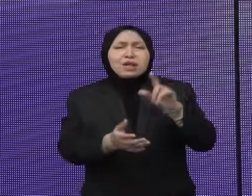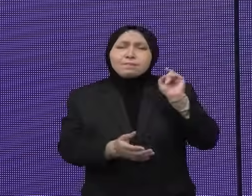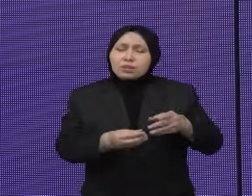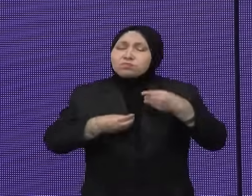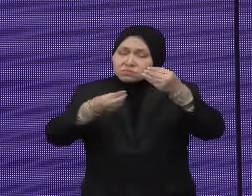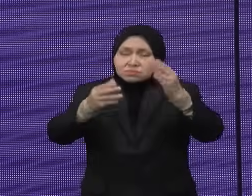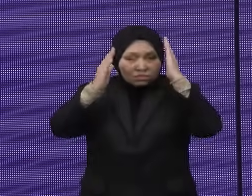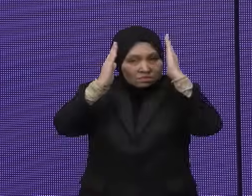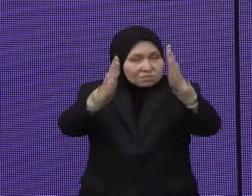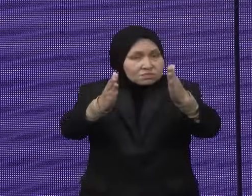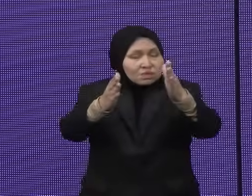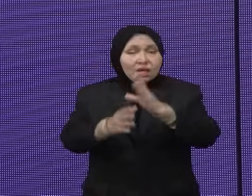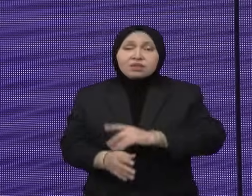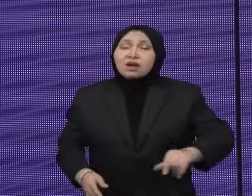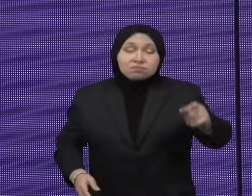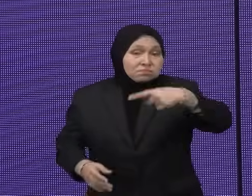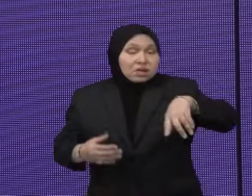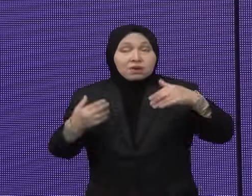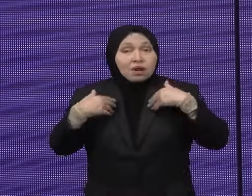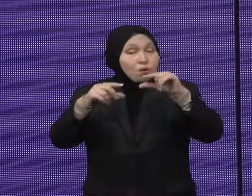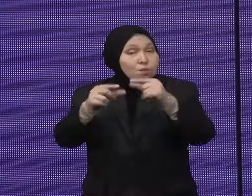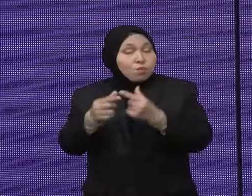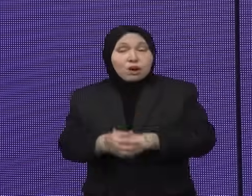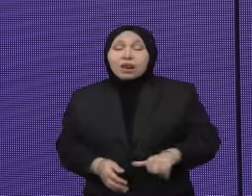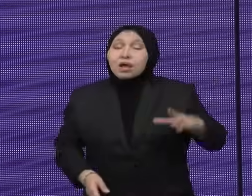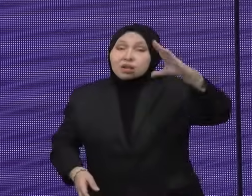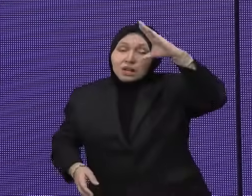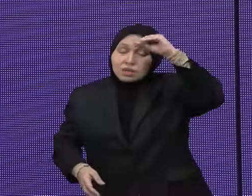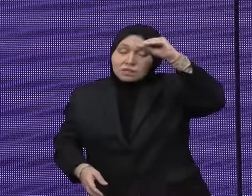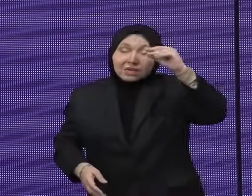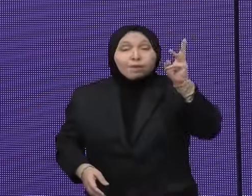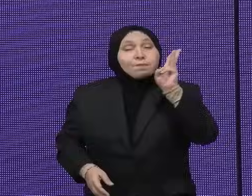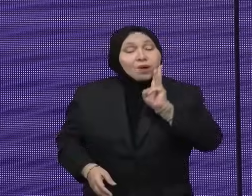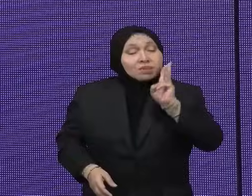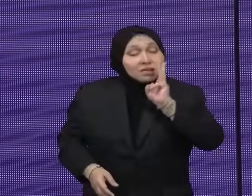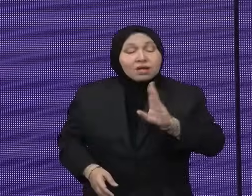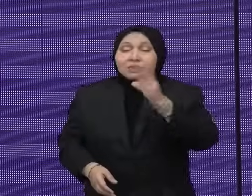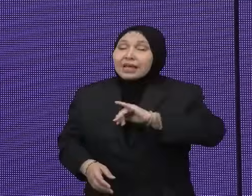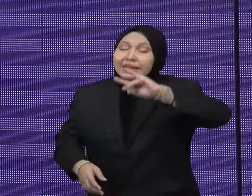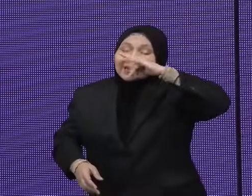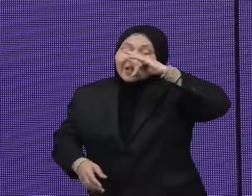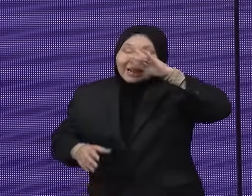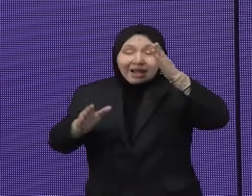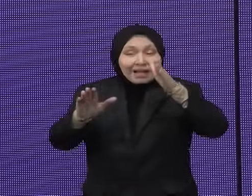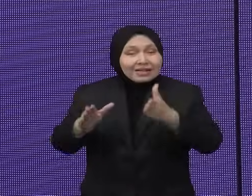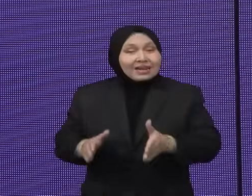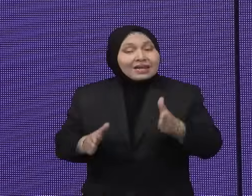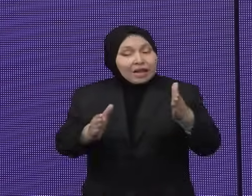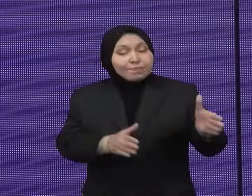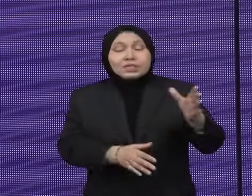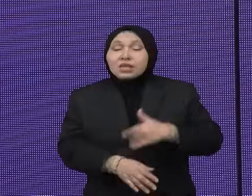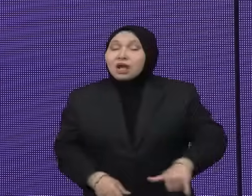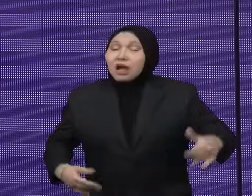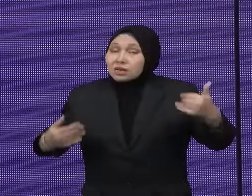diberi perhatian. Dan mereka adalah kumpulan rijal, kumpulan nisa, wildan, lelaki, wanita dan anak-anak